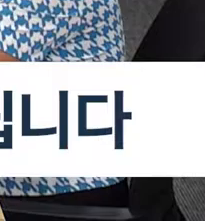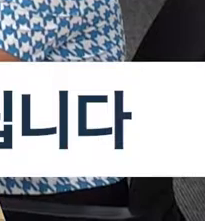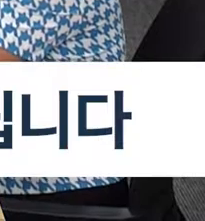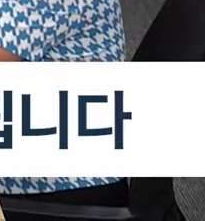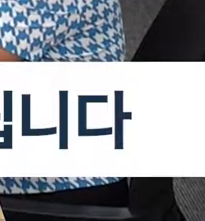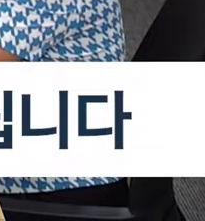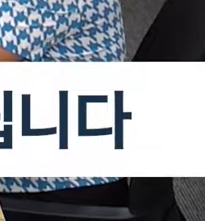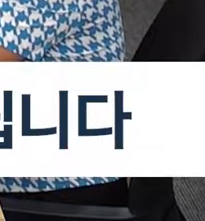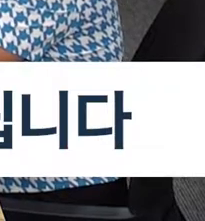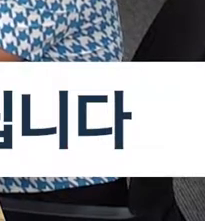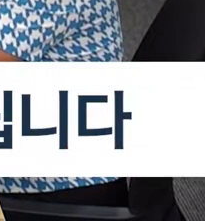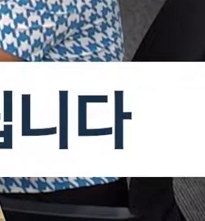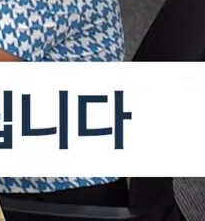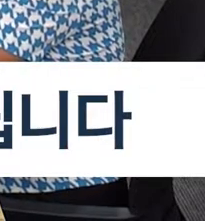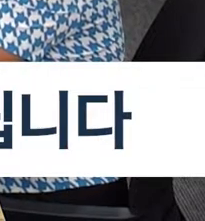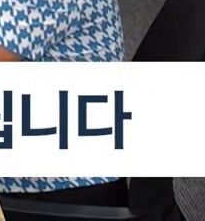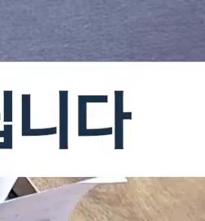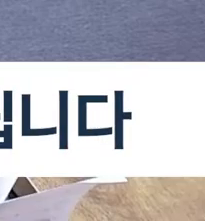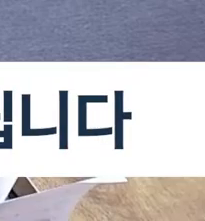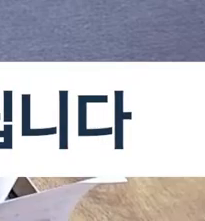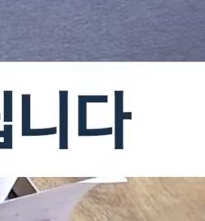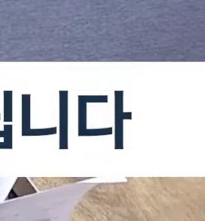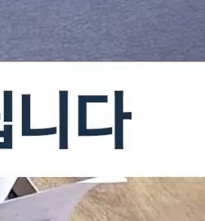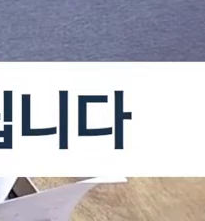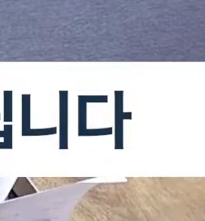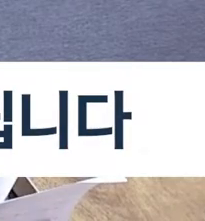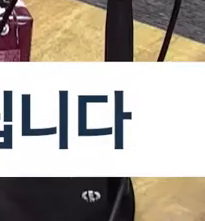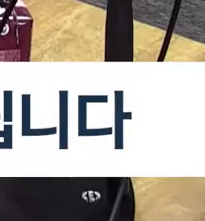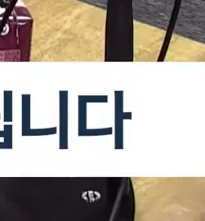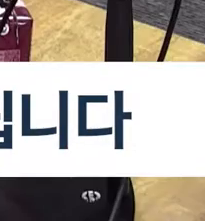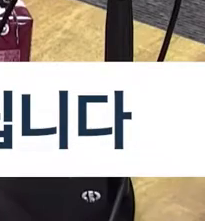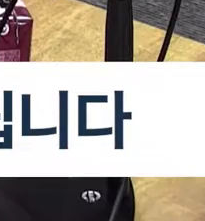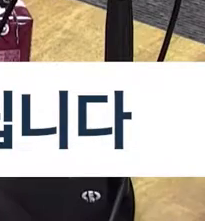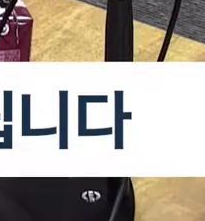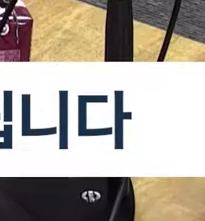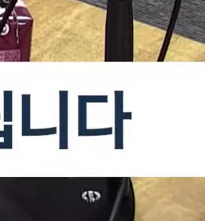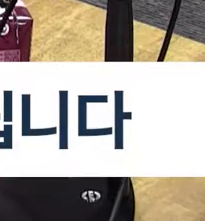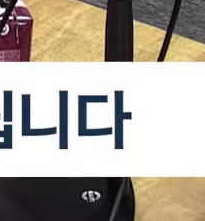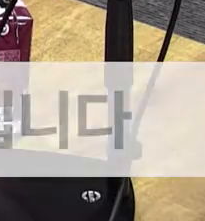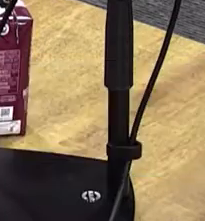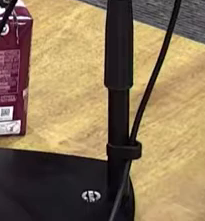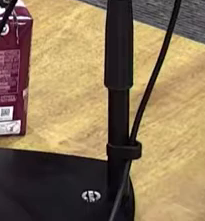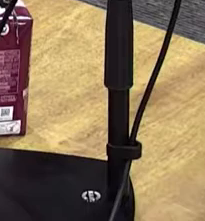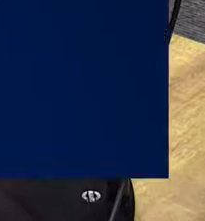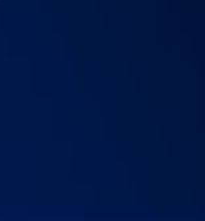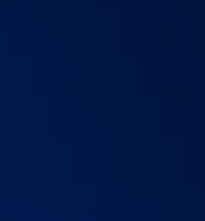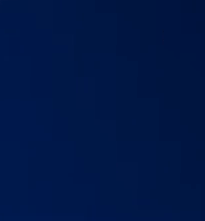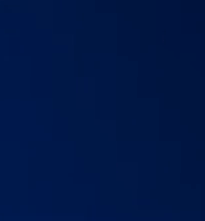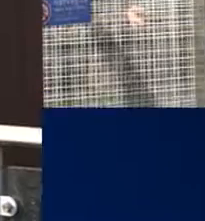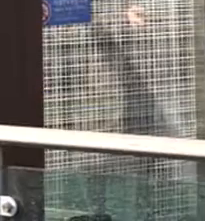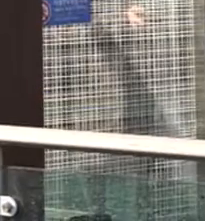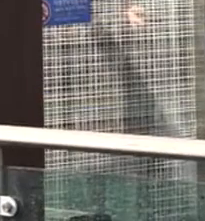강서구가 보이는 라디오 스튜디오를 구축하고 지역 내 크리에이터들을 위한 공간을 대관합니다.